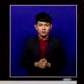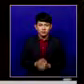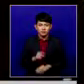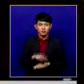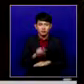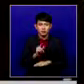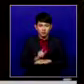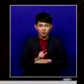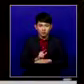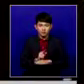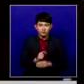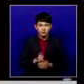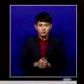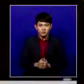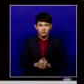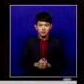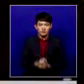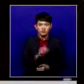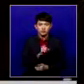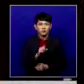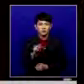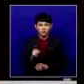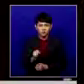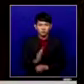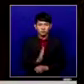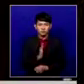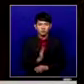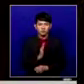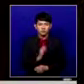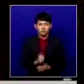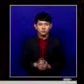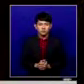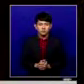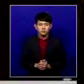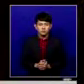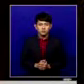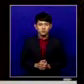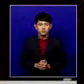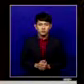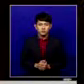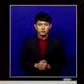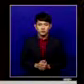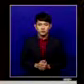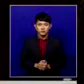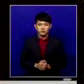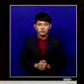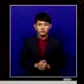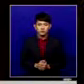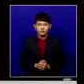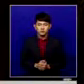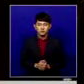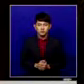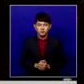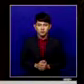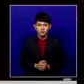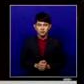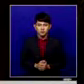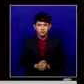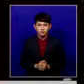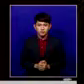ครับท่านสมาชิกสภาผู้ทรงเกียรตินะครับจริงๆแล้วเนี่ยก็ไม่ได้ตั้งใ